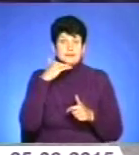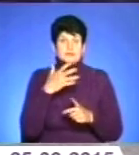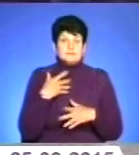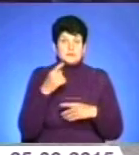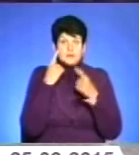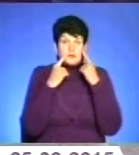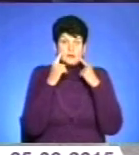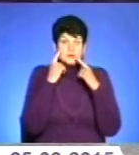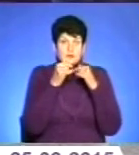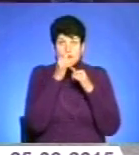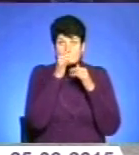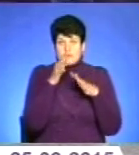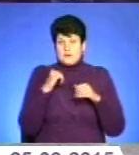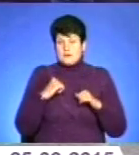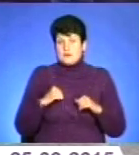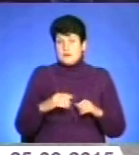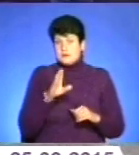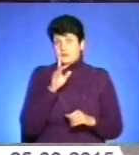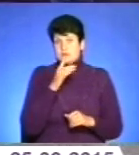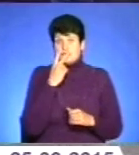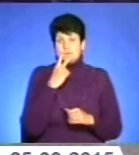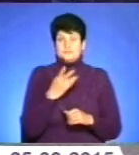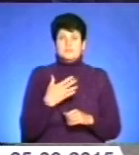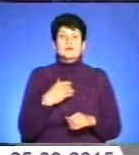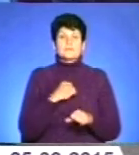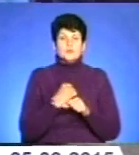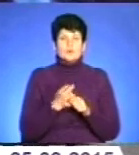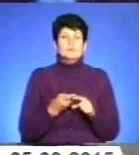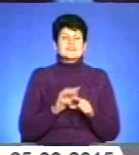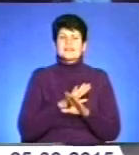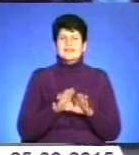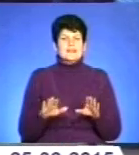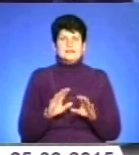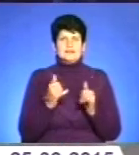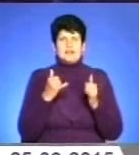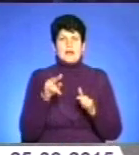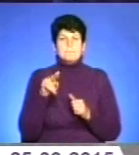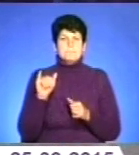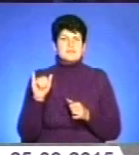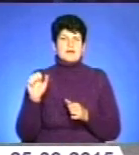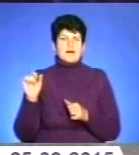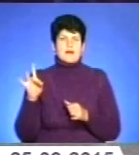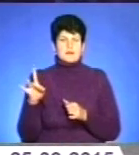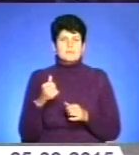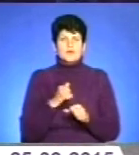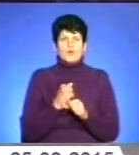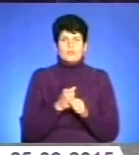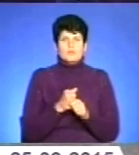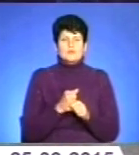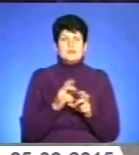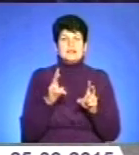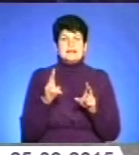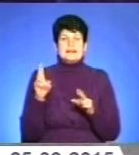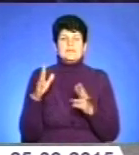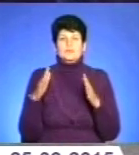очах. Спокійно на це все дивитися, знаєте, і ми робимо це не заради піару, не заради якоїсь реклами. Ми з Дімою Малютки